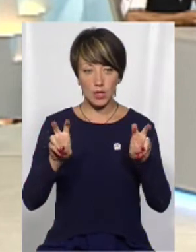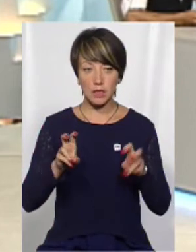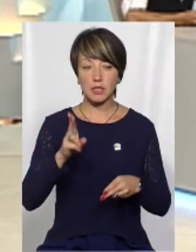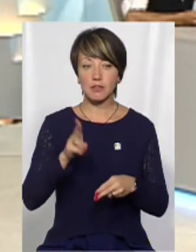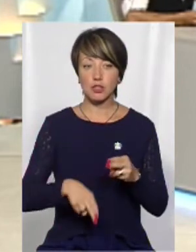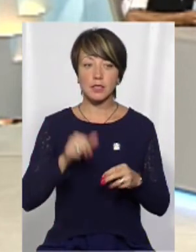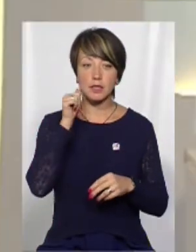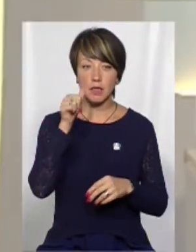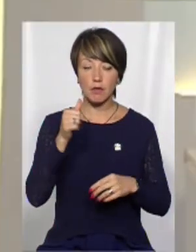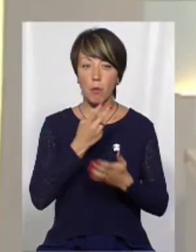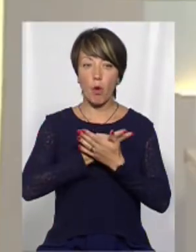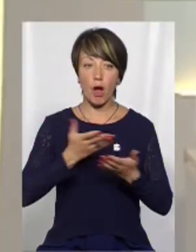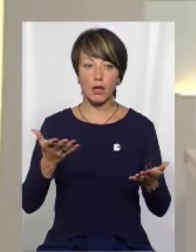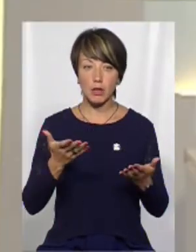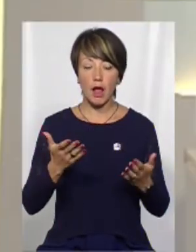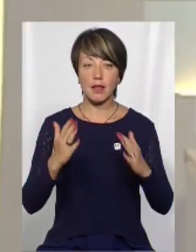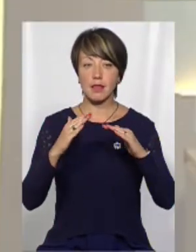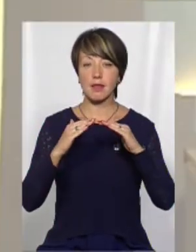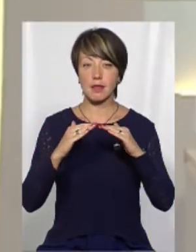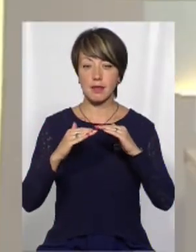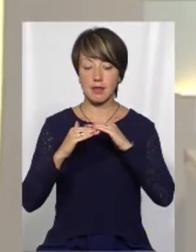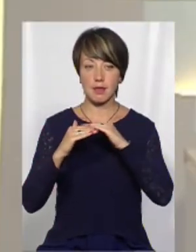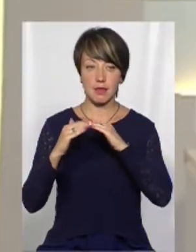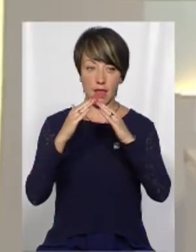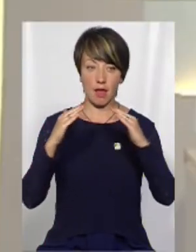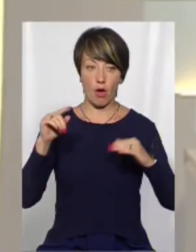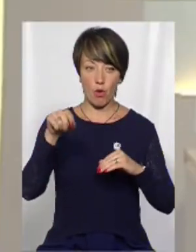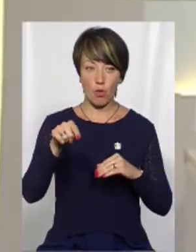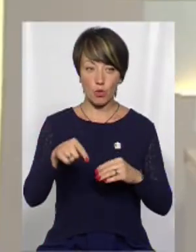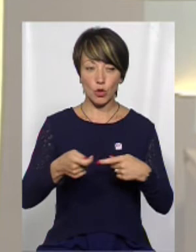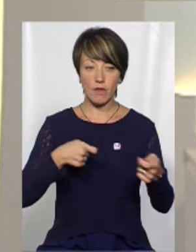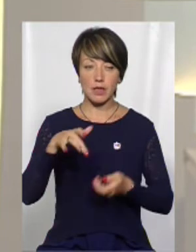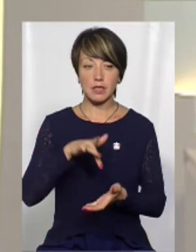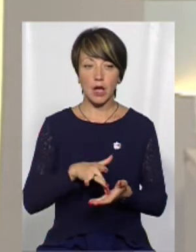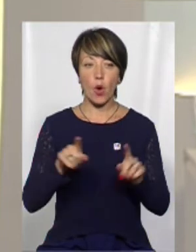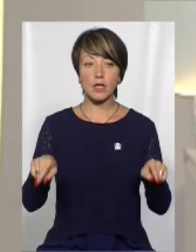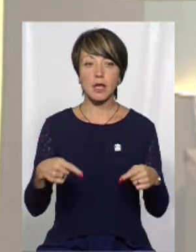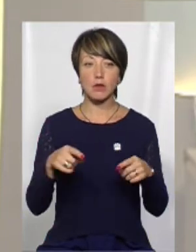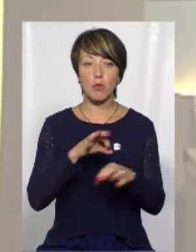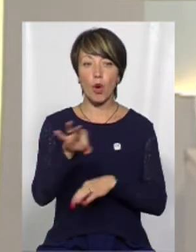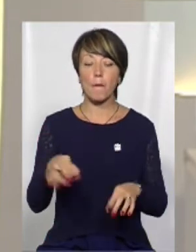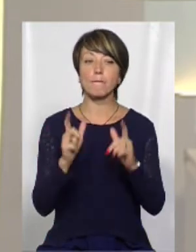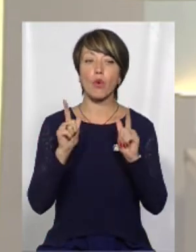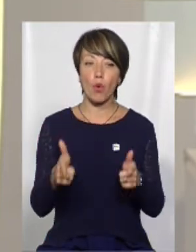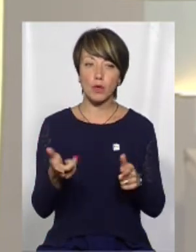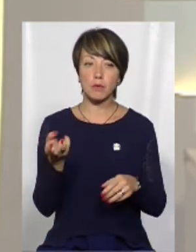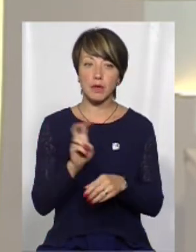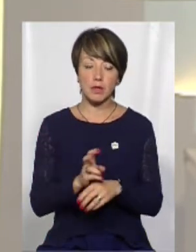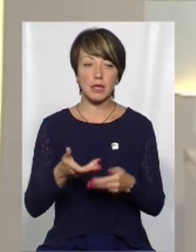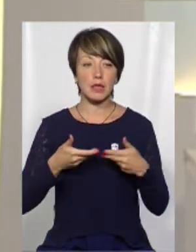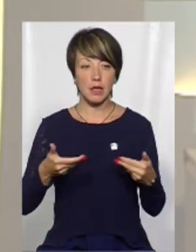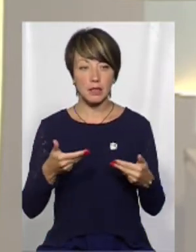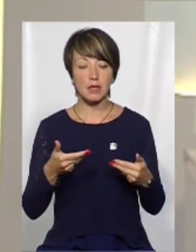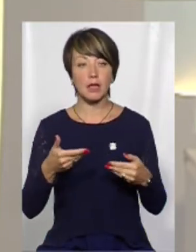завтра показом моди на даху торгівельного центру. Організаторка проєкту Роксолана Іванова погодилася прийти до нас